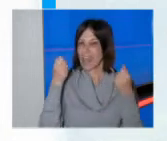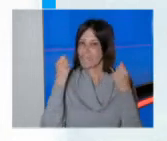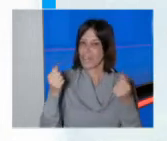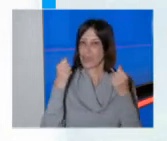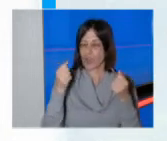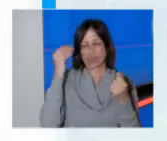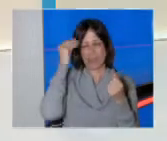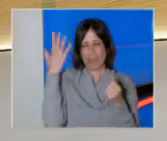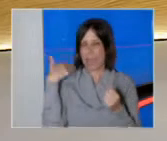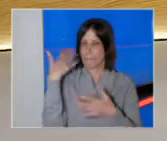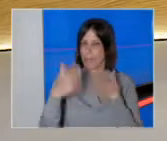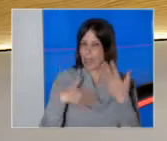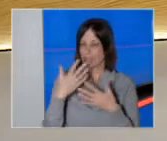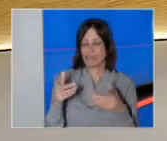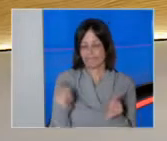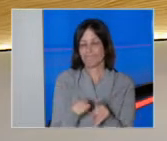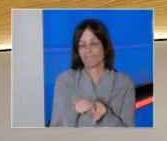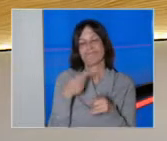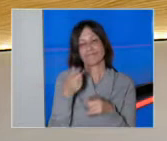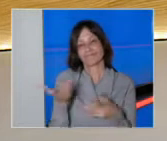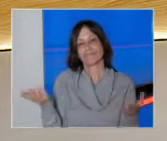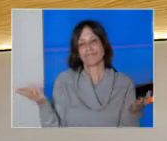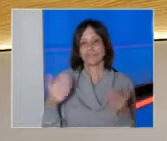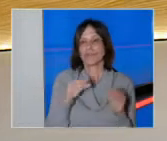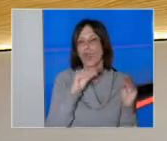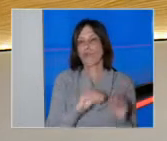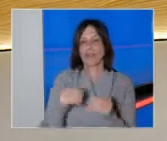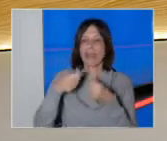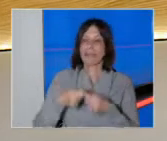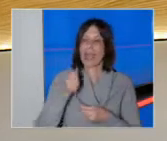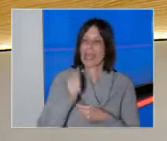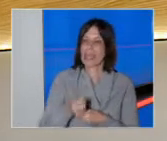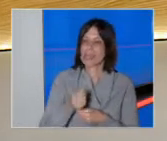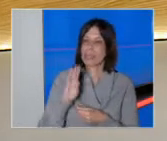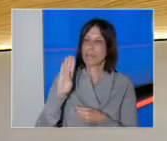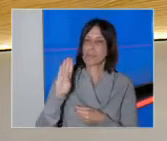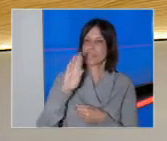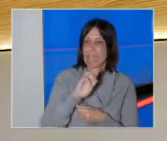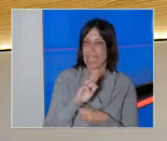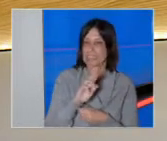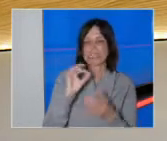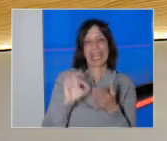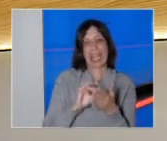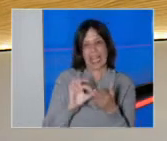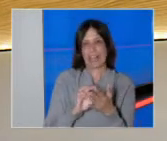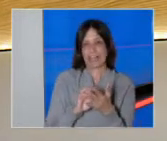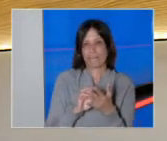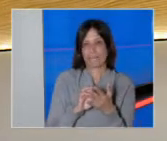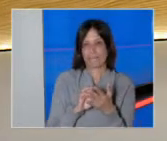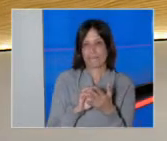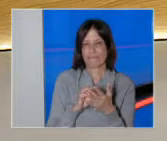עשה? פשוט ככה. עוברים לחבר הכנסת לשעבר מוסי רז, שכתב כך